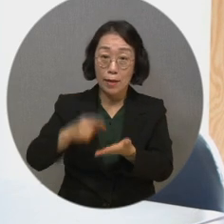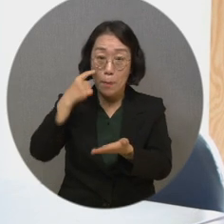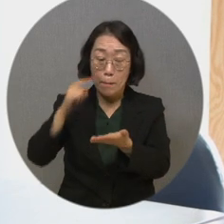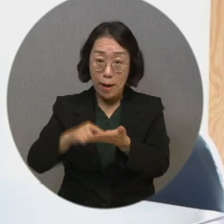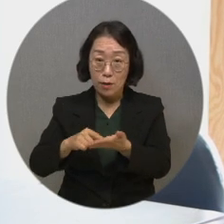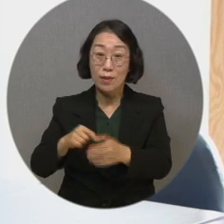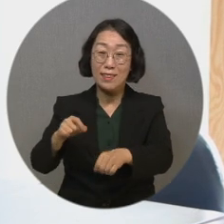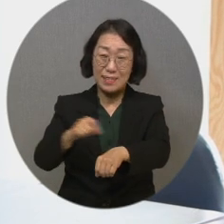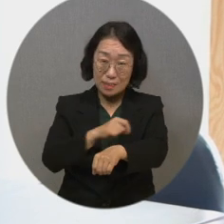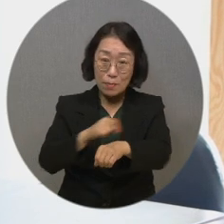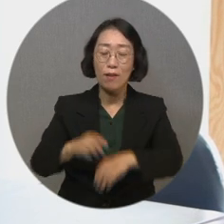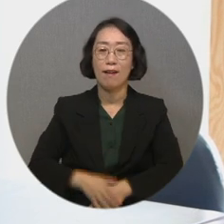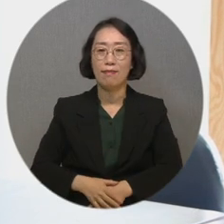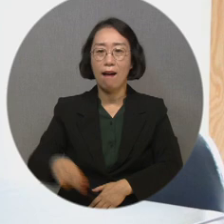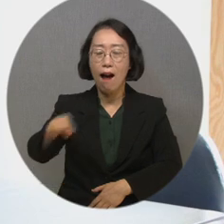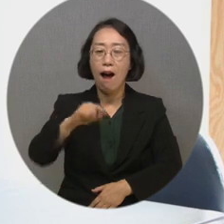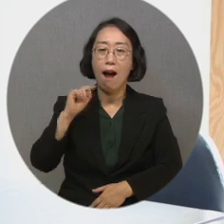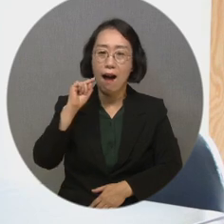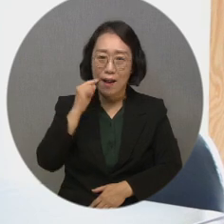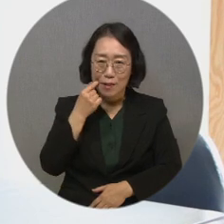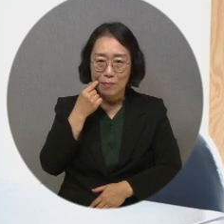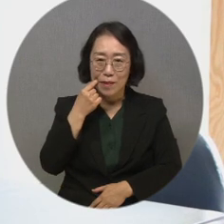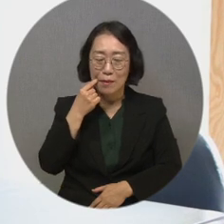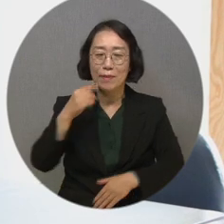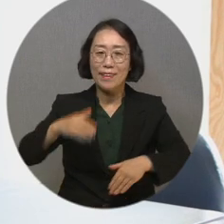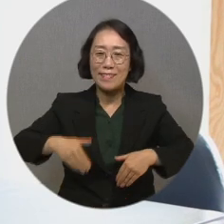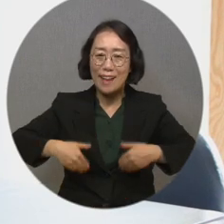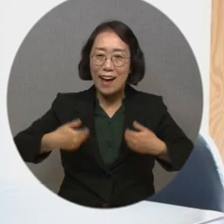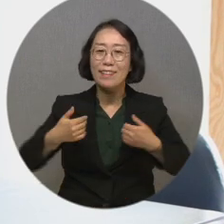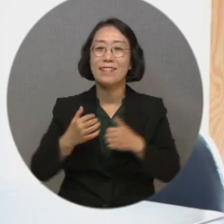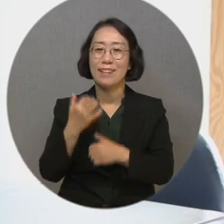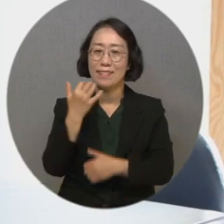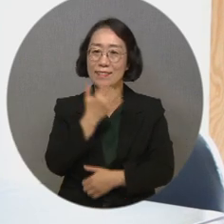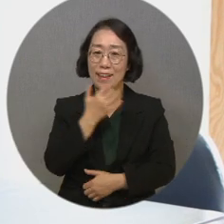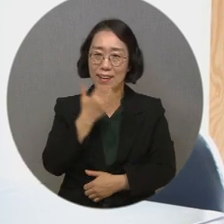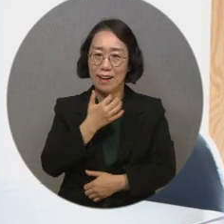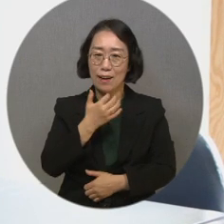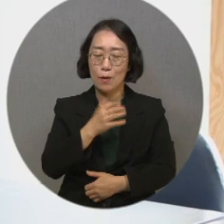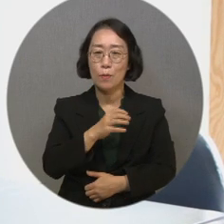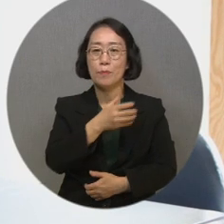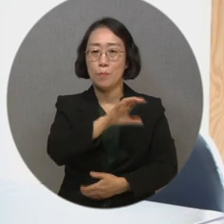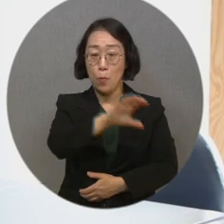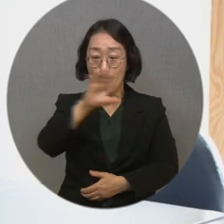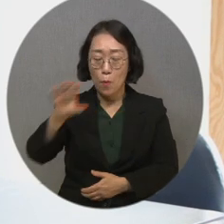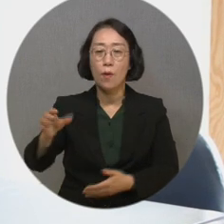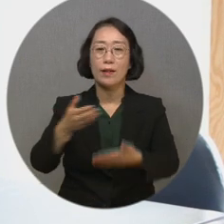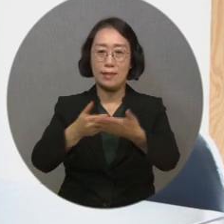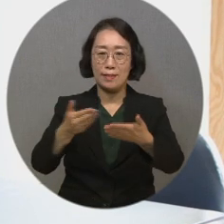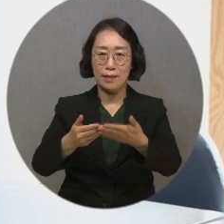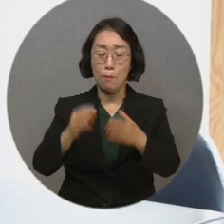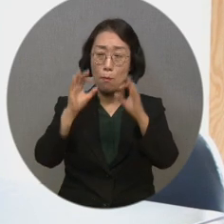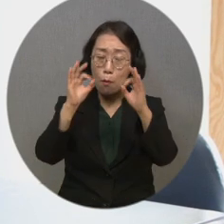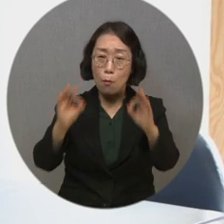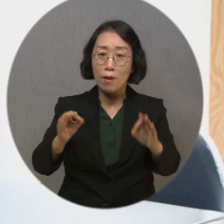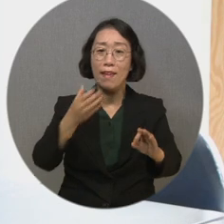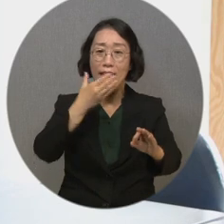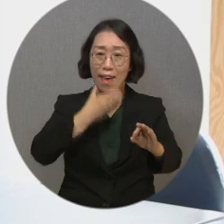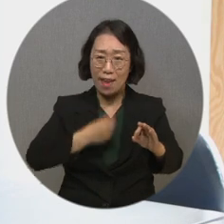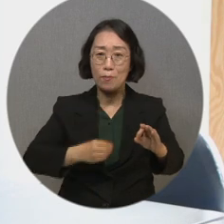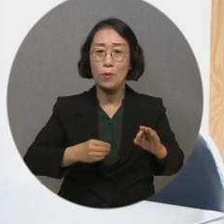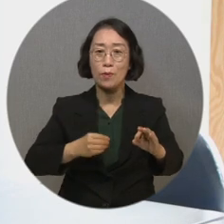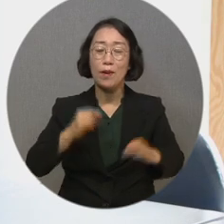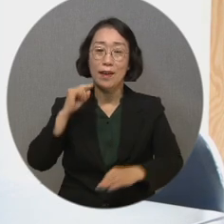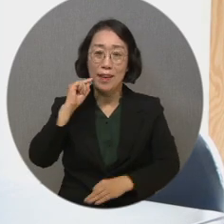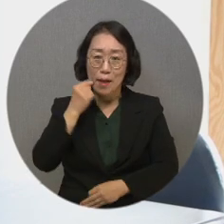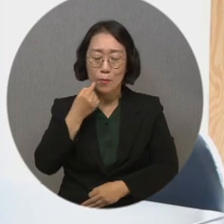그 개성 속 아름다움을 따뜻한 색감으로 전합니다. 꽃을 보면 행복하고 예쁘고